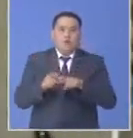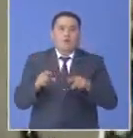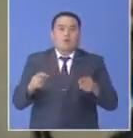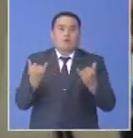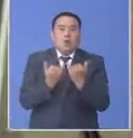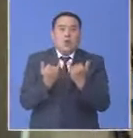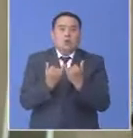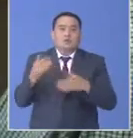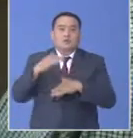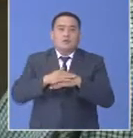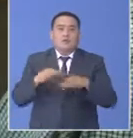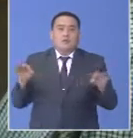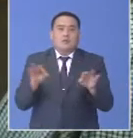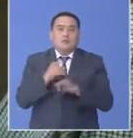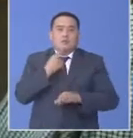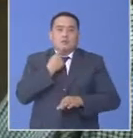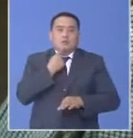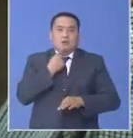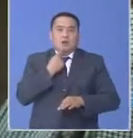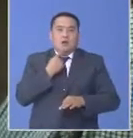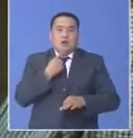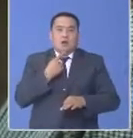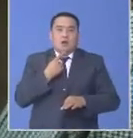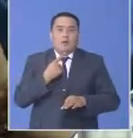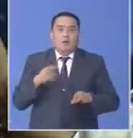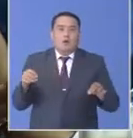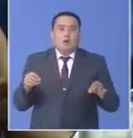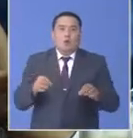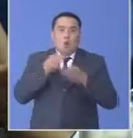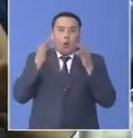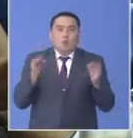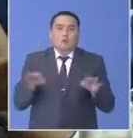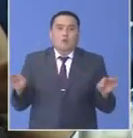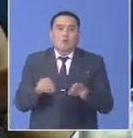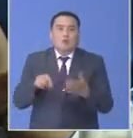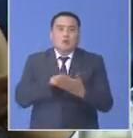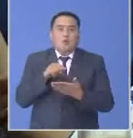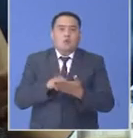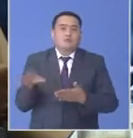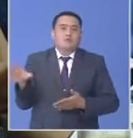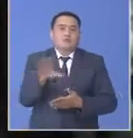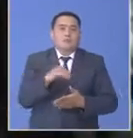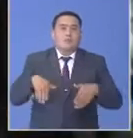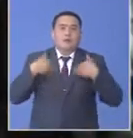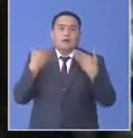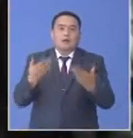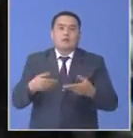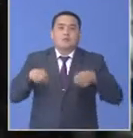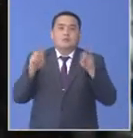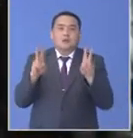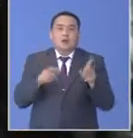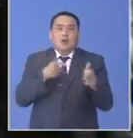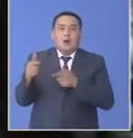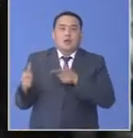гости вечера пели на разных языках, и им аккомпанировал опытные музыканты города. Всем были предоставлены специальные